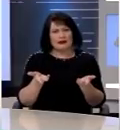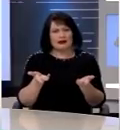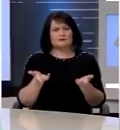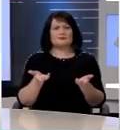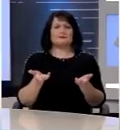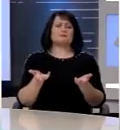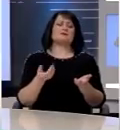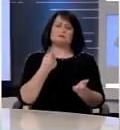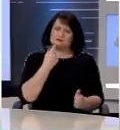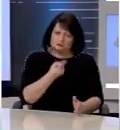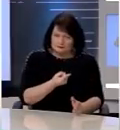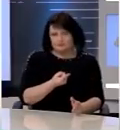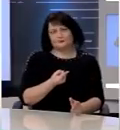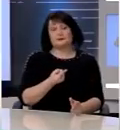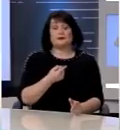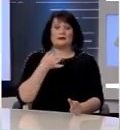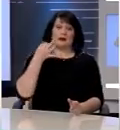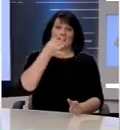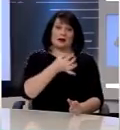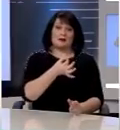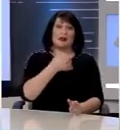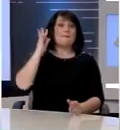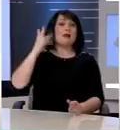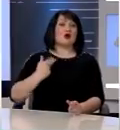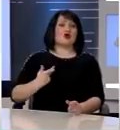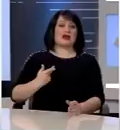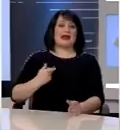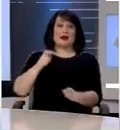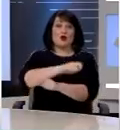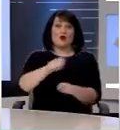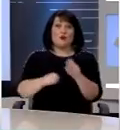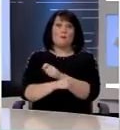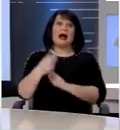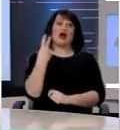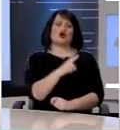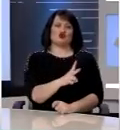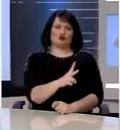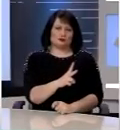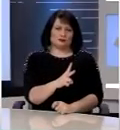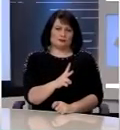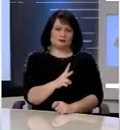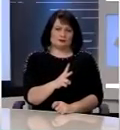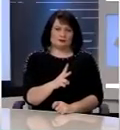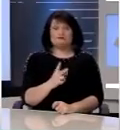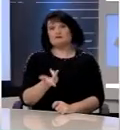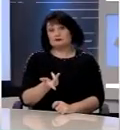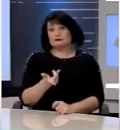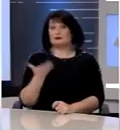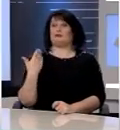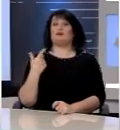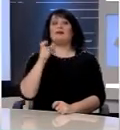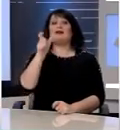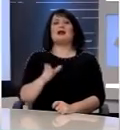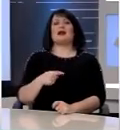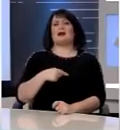του, όπως κατά δήλωση της κυρίας Μπακογιάννη, κουμπάρου σας, ο οποίος το τελευταίο